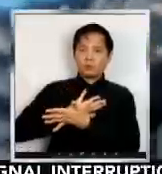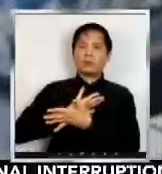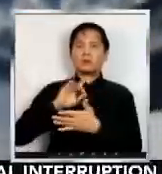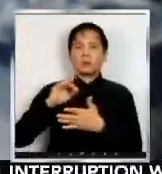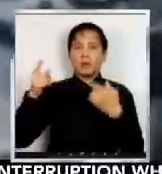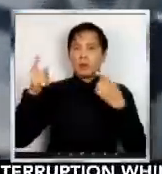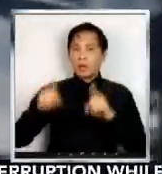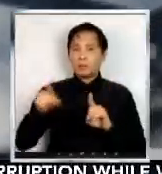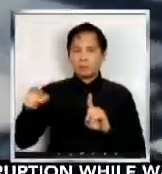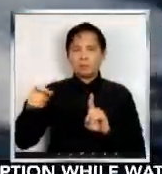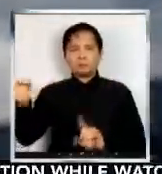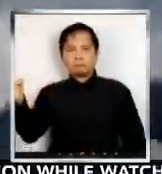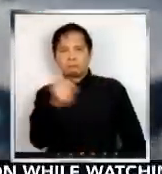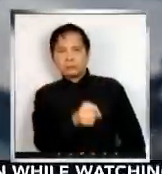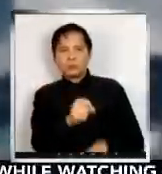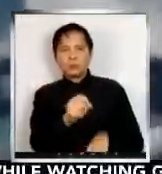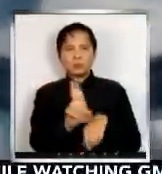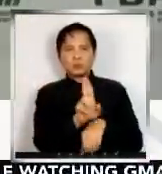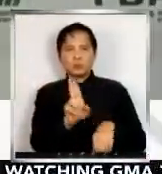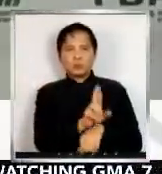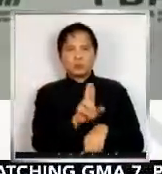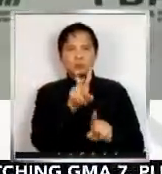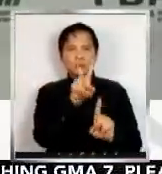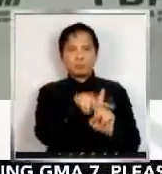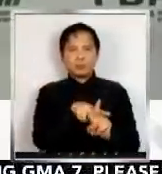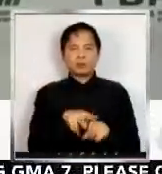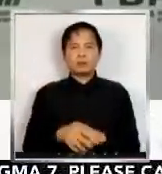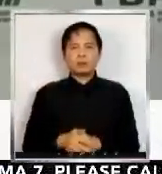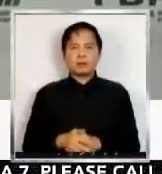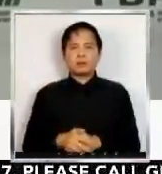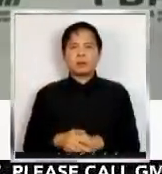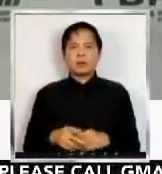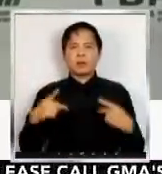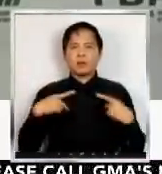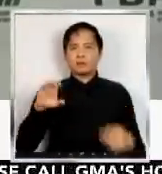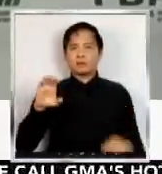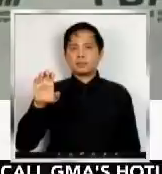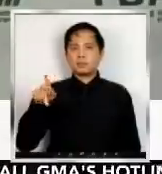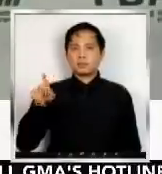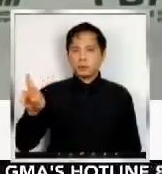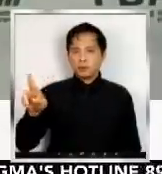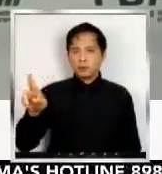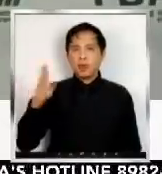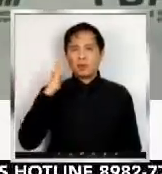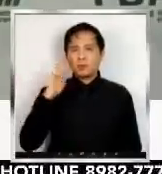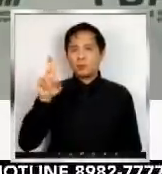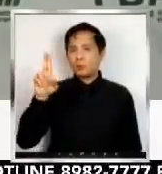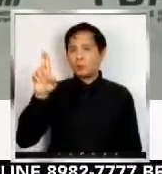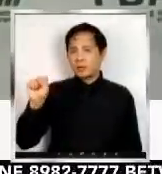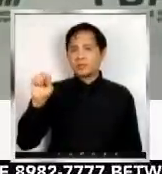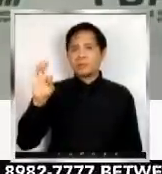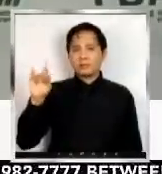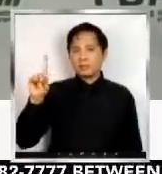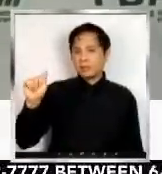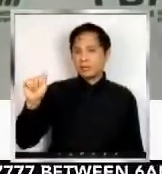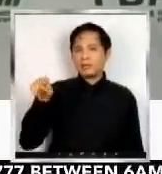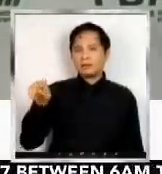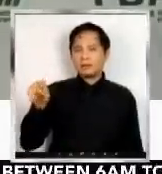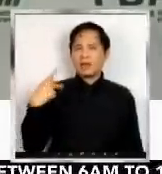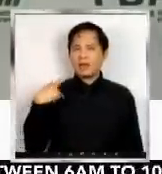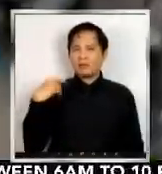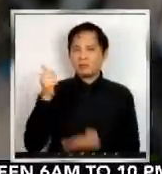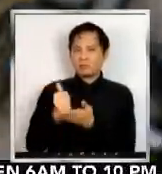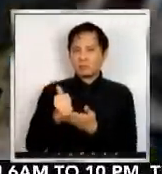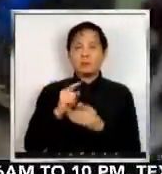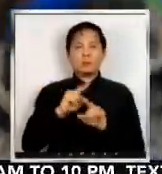for COVID-19. Meron siyang CPR, alam ko sa US FDA pa lamang. Pero dito sa atin, hindi pa siya